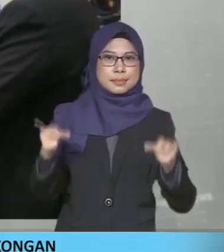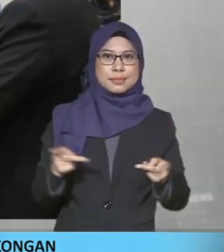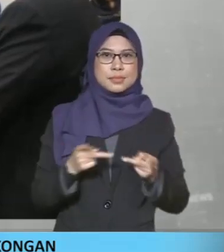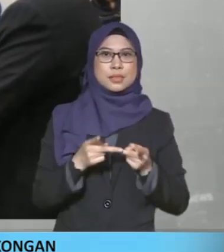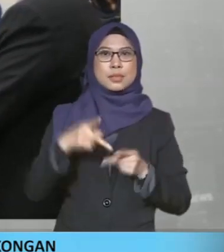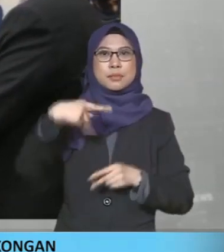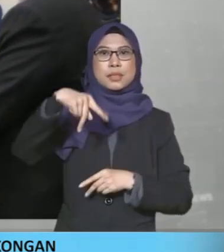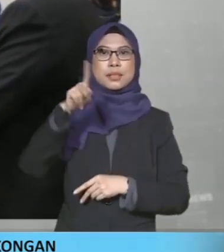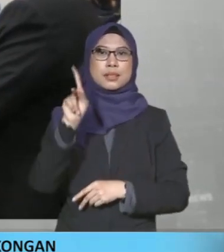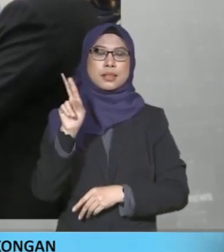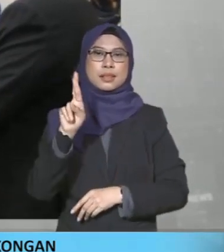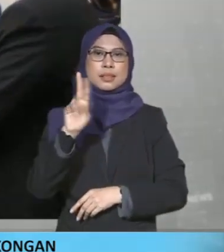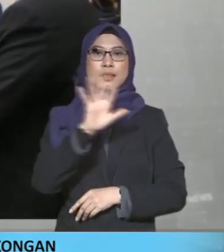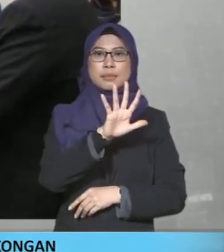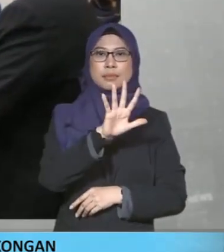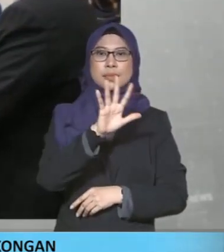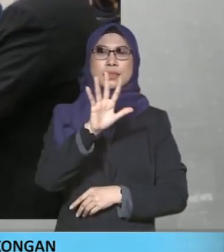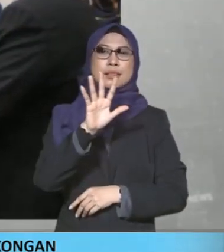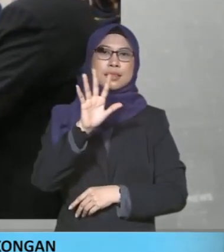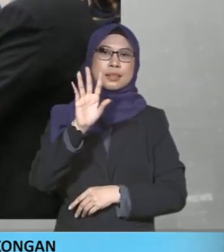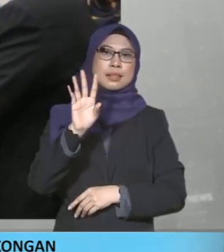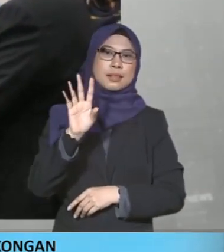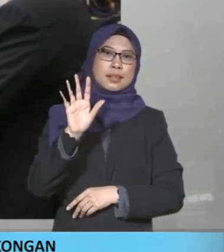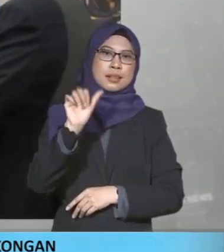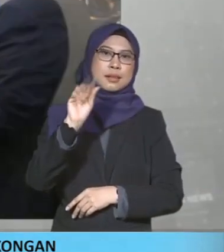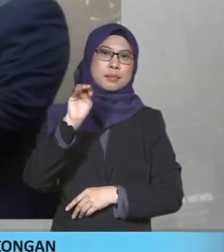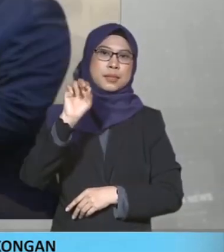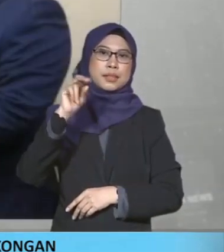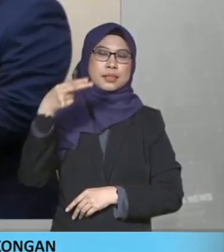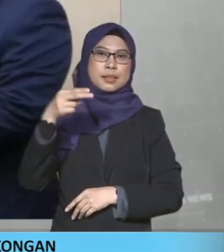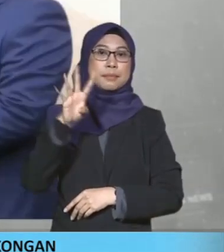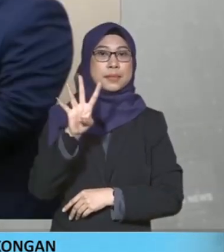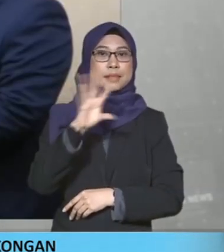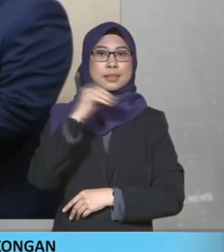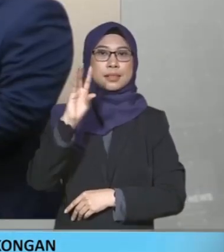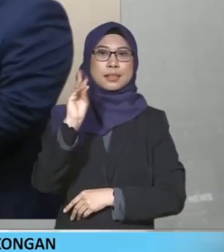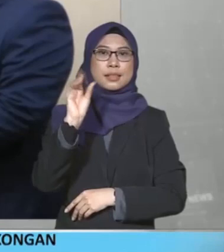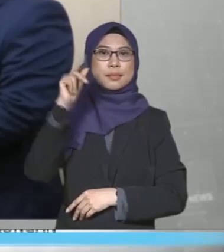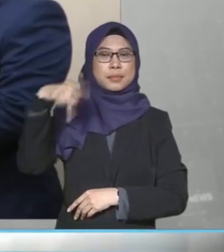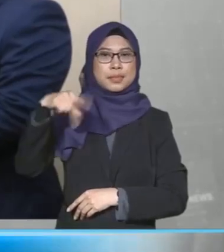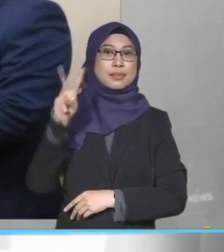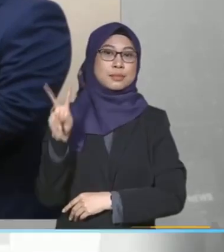iaitu PKR 5, Parti Amanah Negara 4 dan